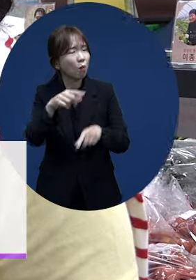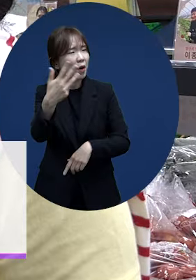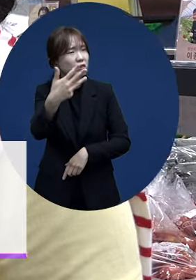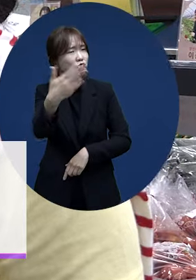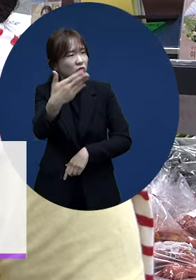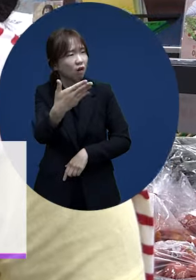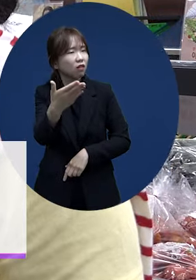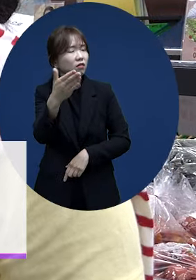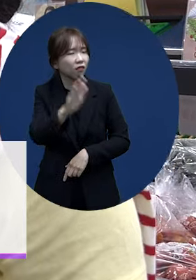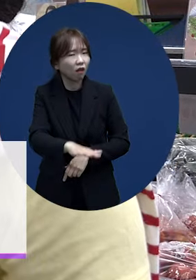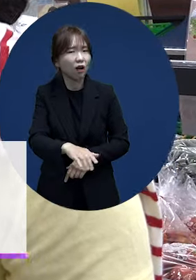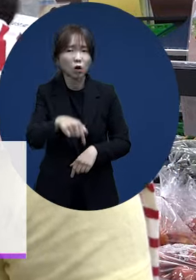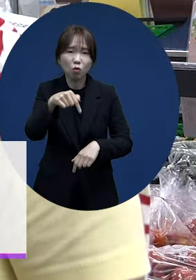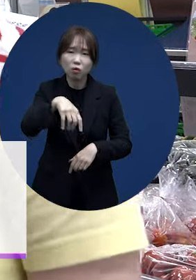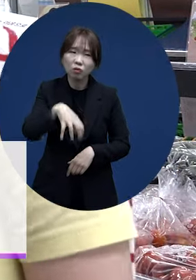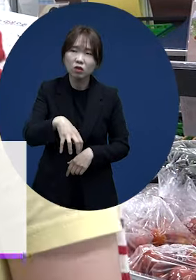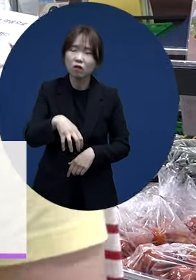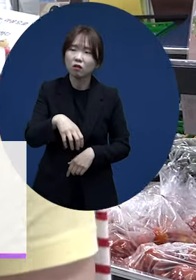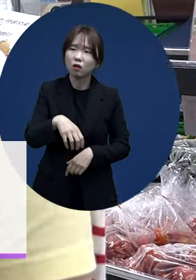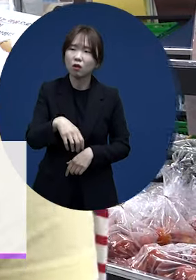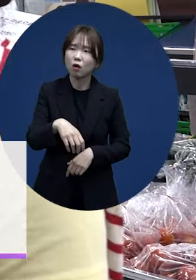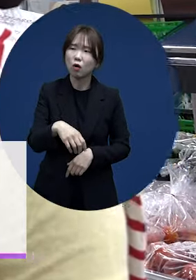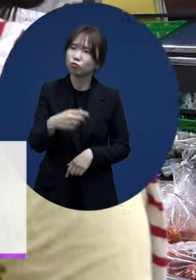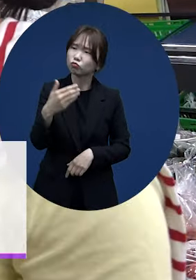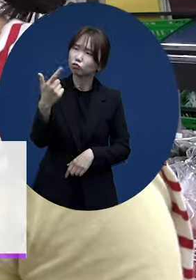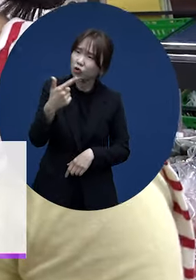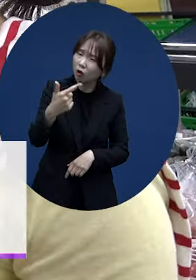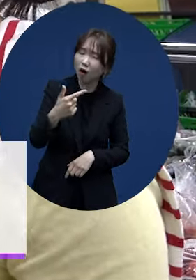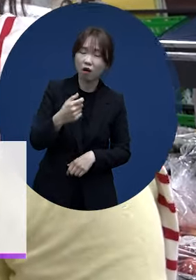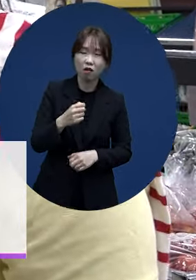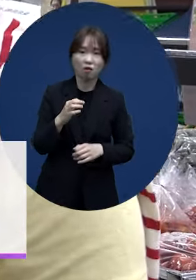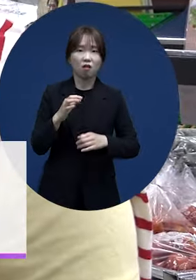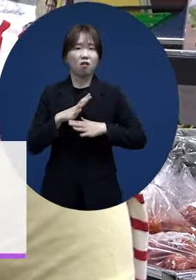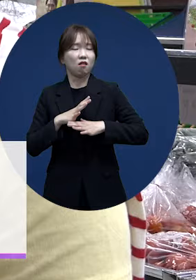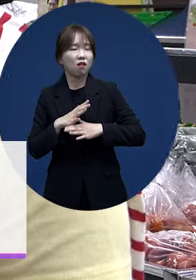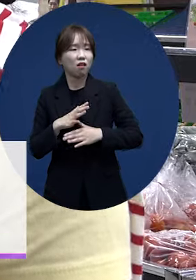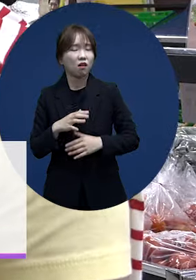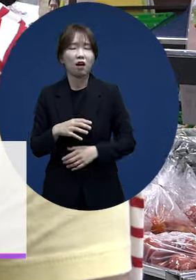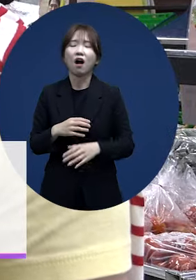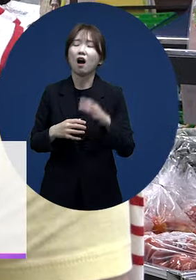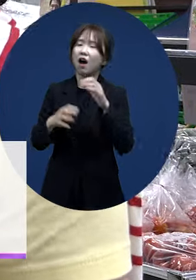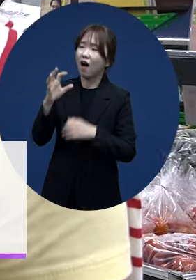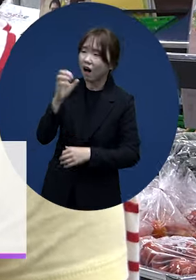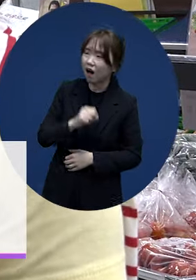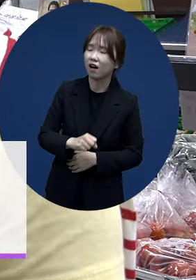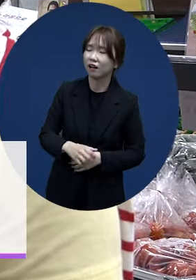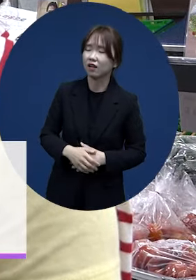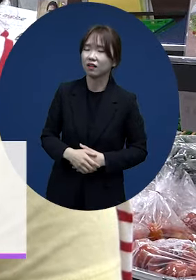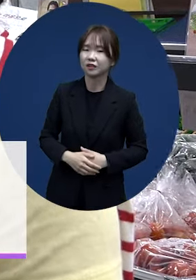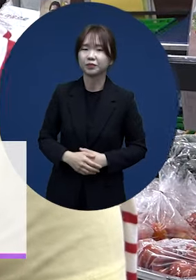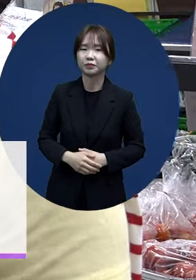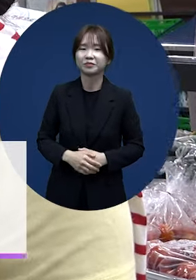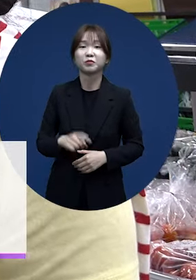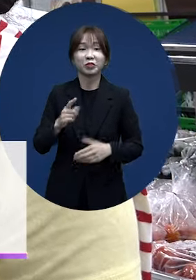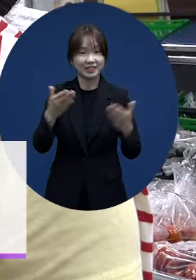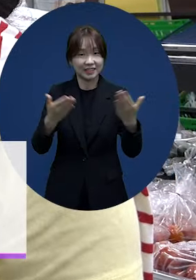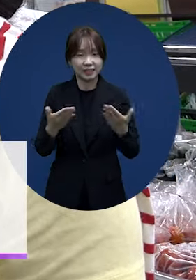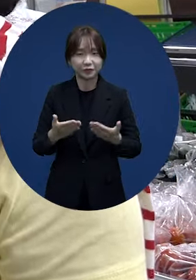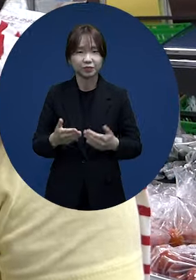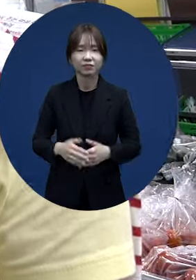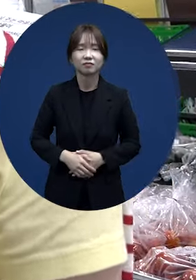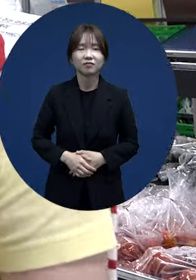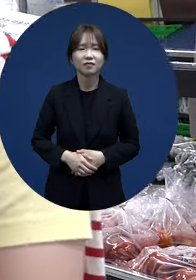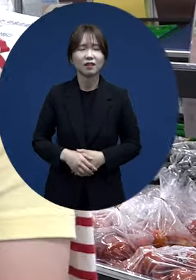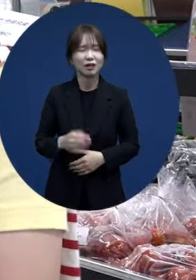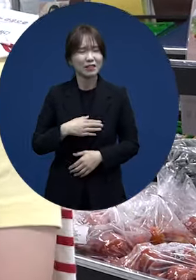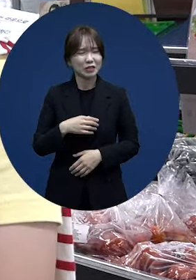마트에 가면 19에 뭐 8,000원, 9,000원 하는데 비싸죠. 여기는 15, 6,000원 해가지고 깜짝 놀라가지고 아까 그래도 그 직원한테 물어본 거예요.